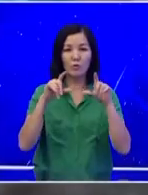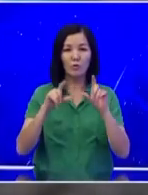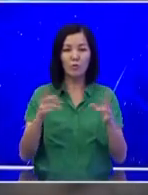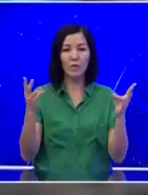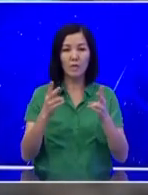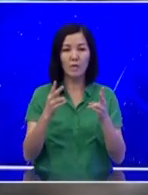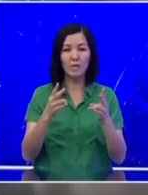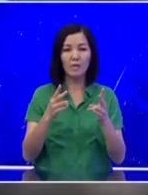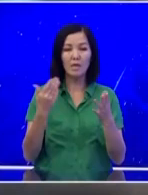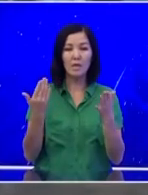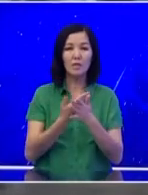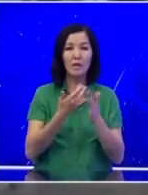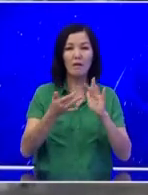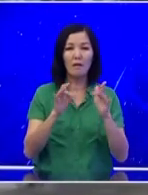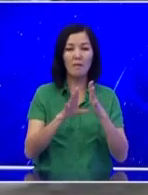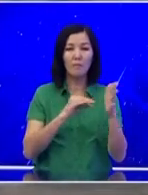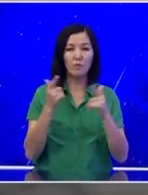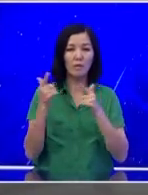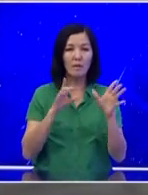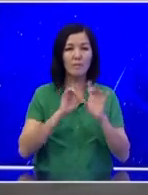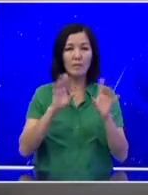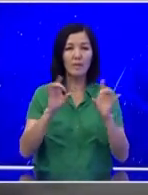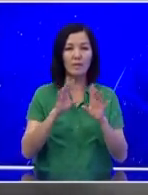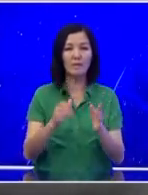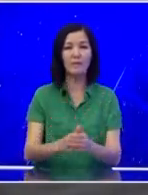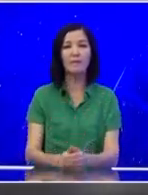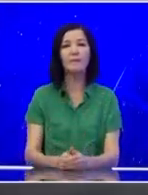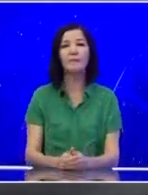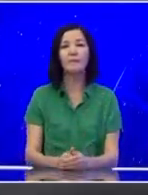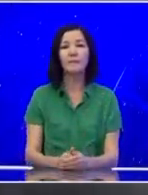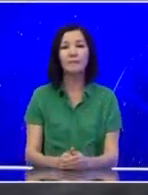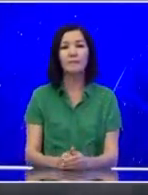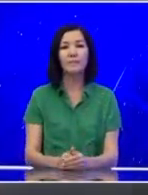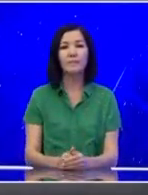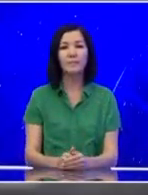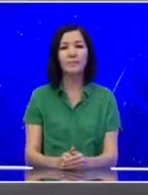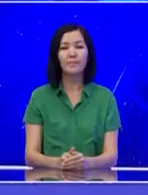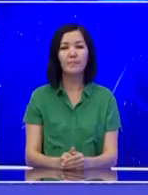кеңес берді. Топтаманы ғаламтор ақпараттармен дайындаған Амина Құдайберген, Жетісу арнасы.